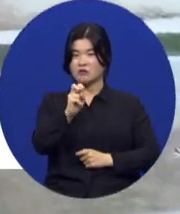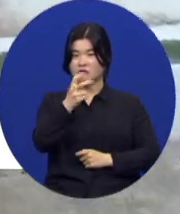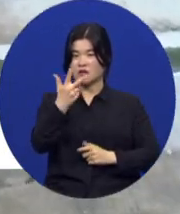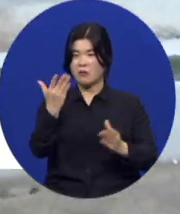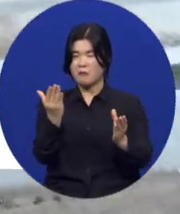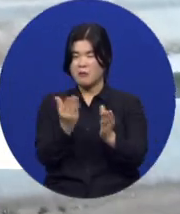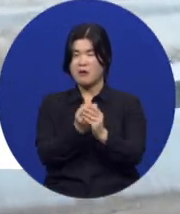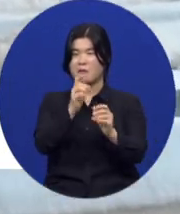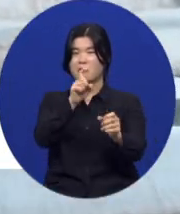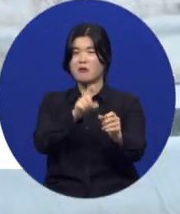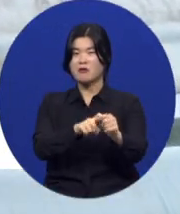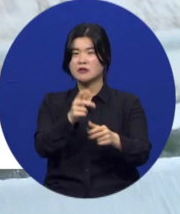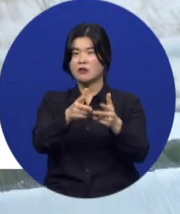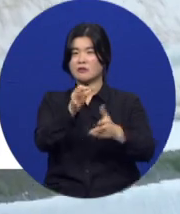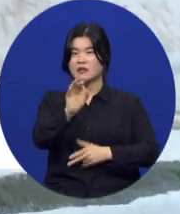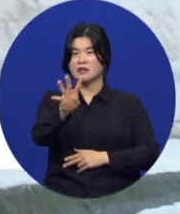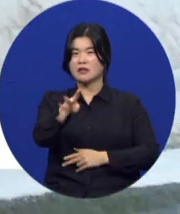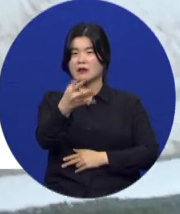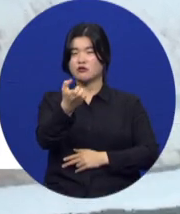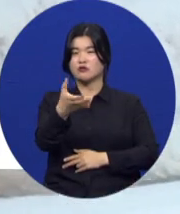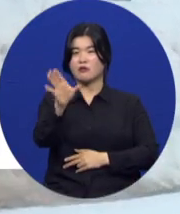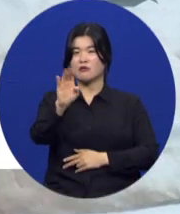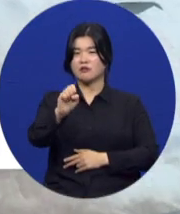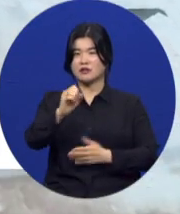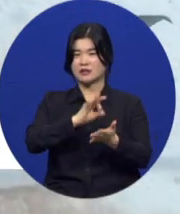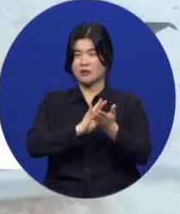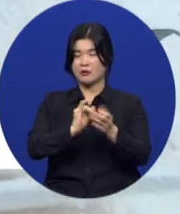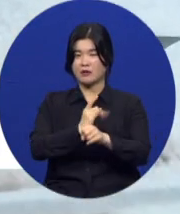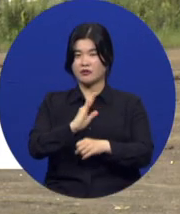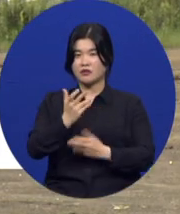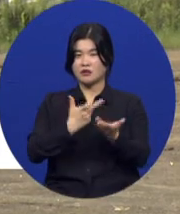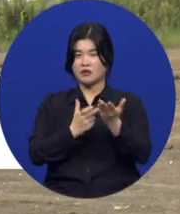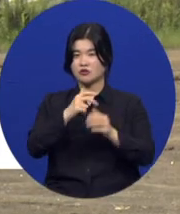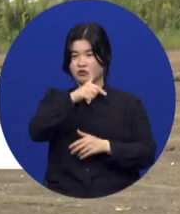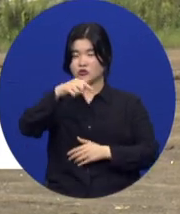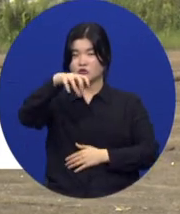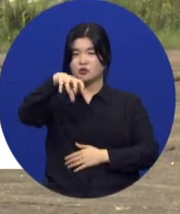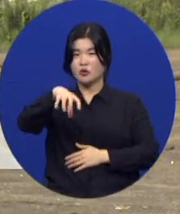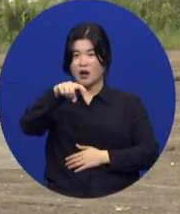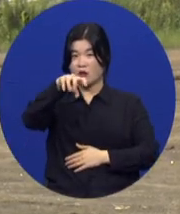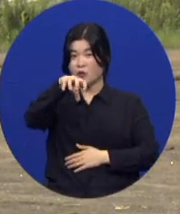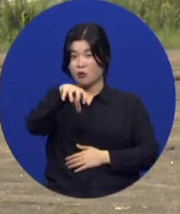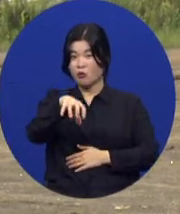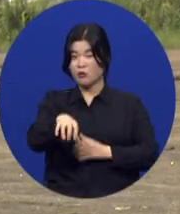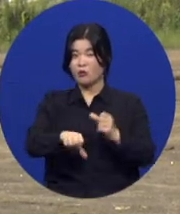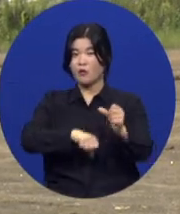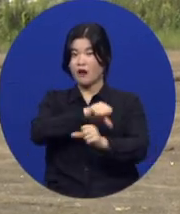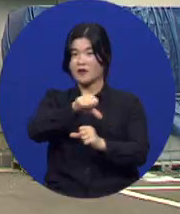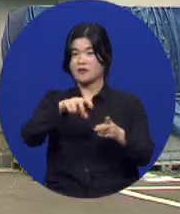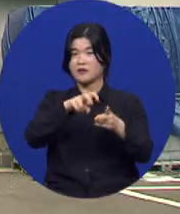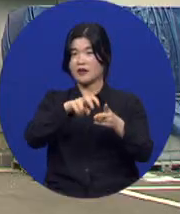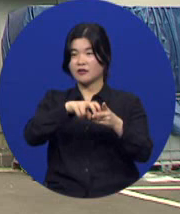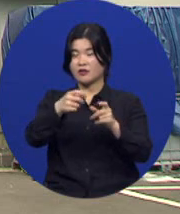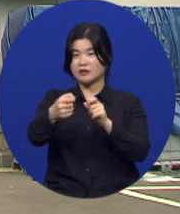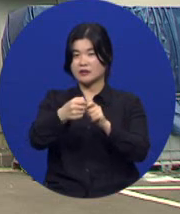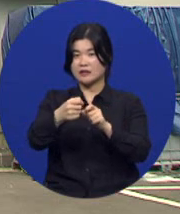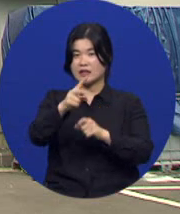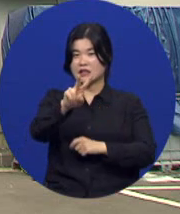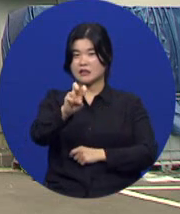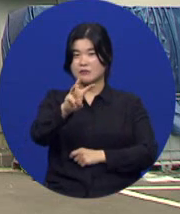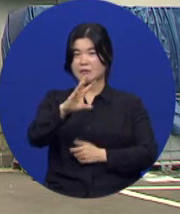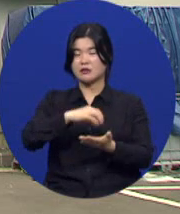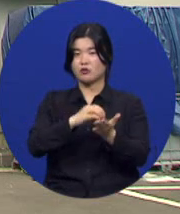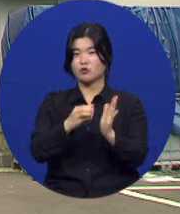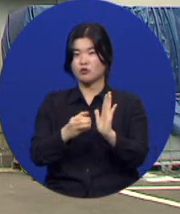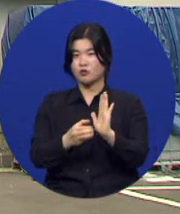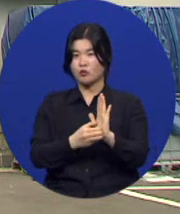완공을 목표로 사업비 499 억원을 투입해 제주시 구좌읍 동복리 제주 환경 자원 순환 센터 인근에 23 만 제곱미터